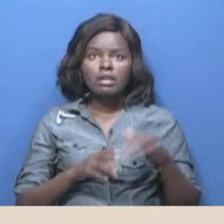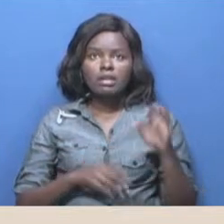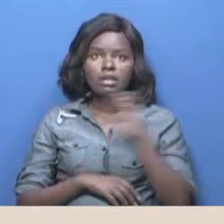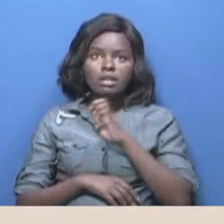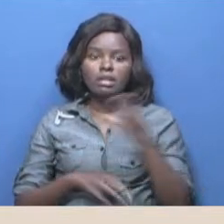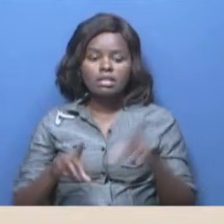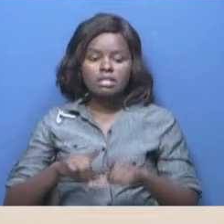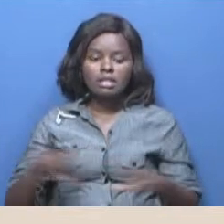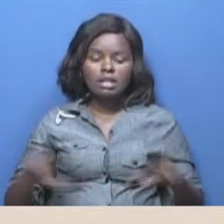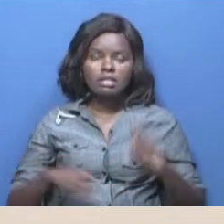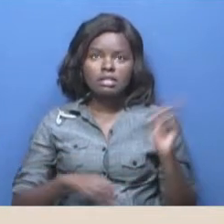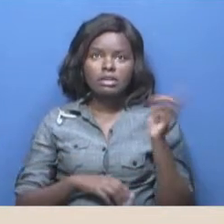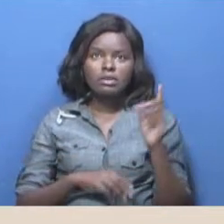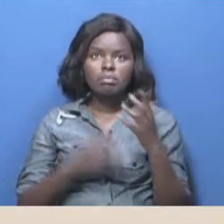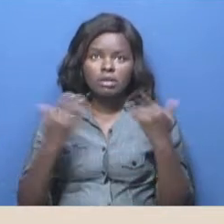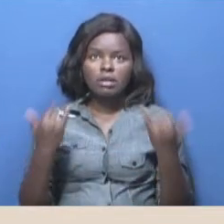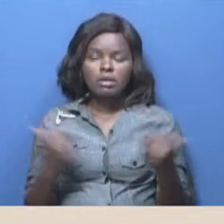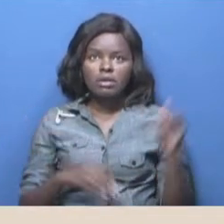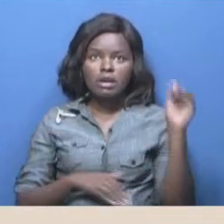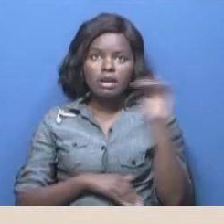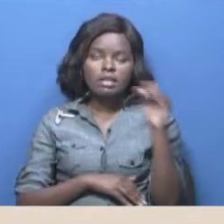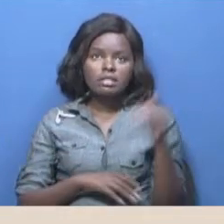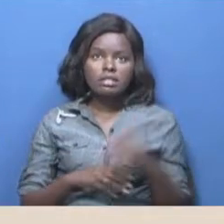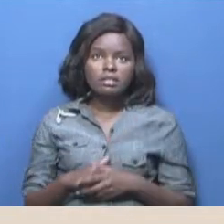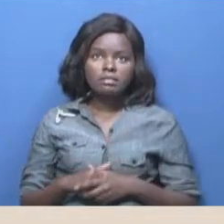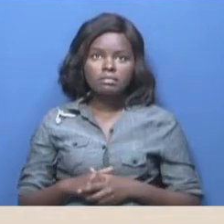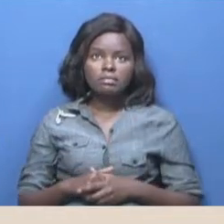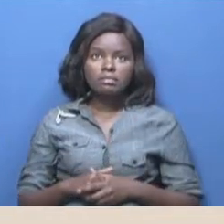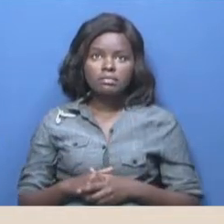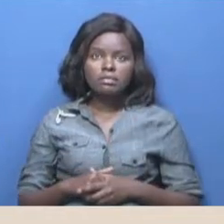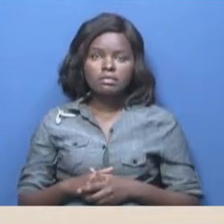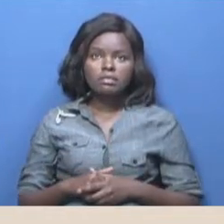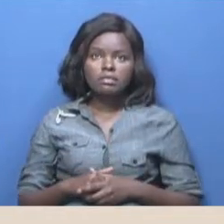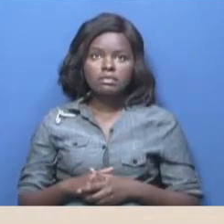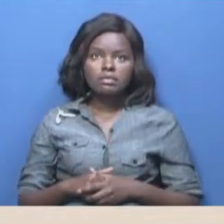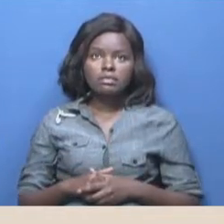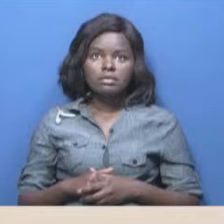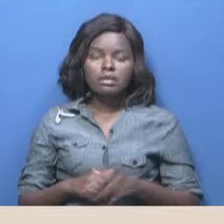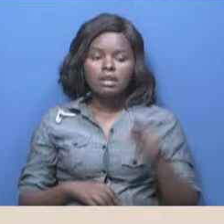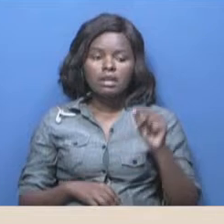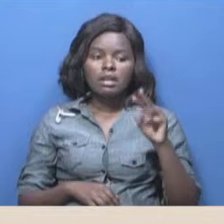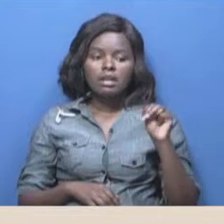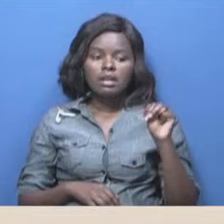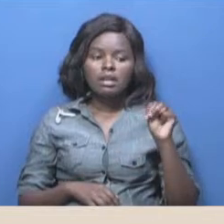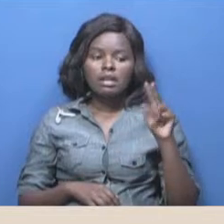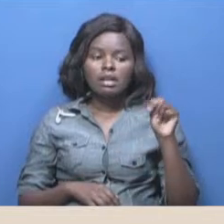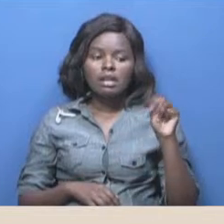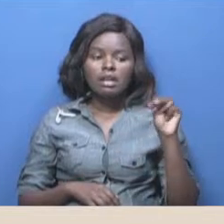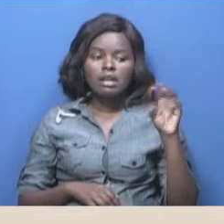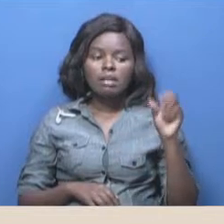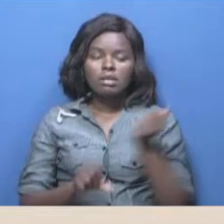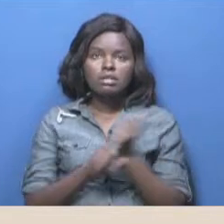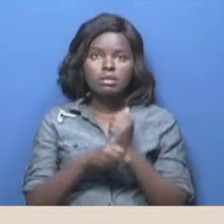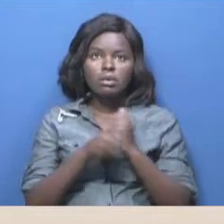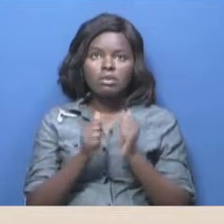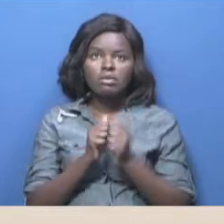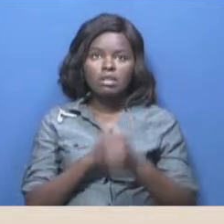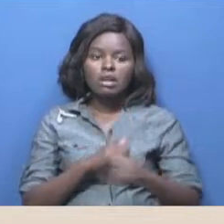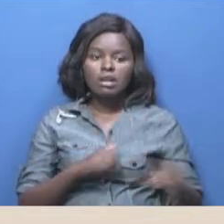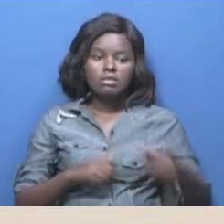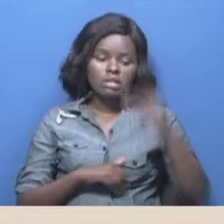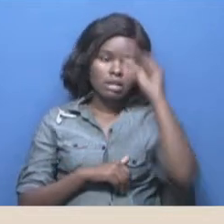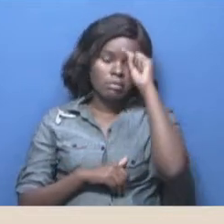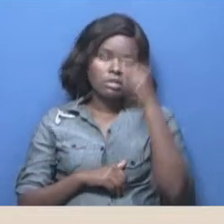ya Nairobi riu ni moritie ruhonge rwa Nairobi ruria ruraruta wira gukorwo makirutithania wira na thirikari ya kaunti na